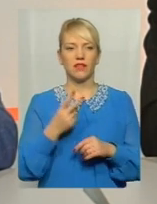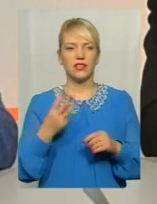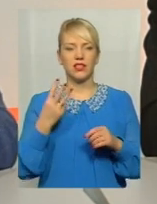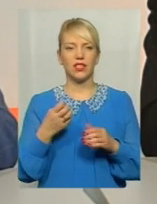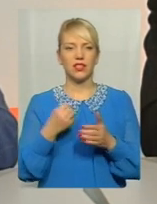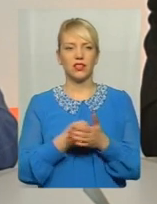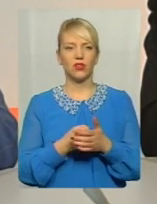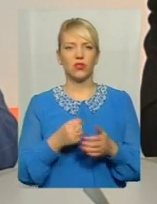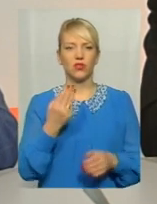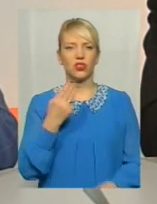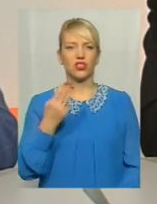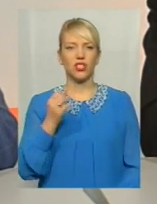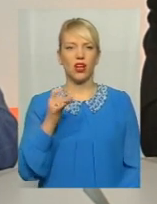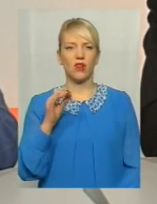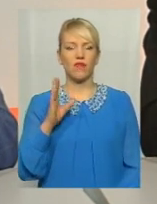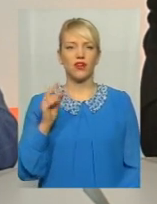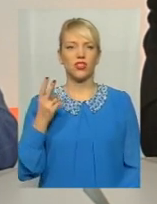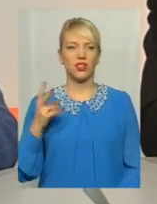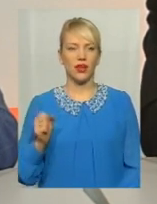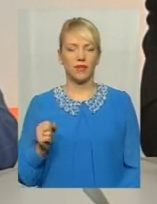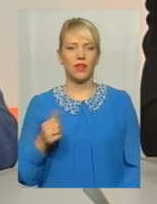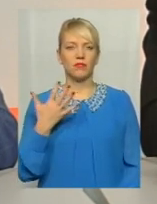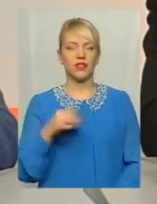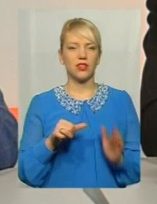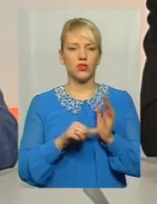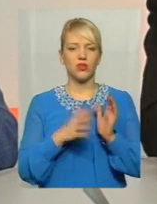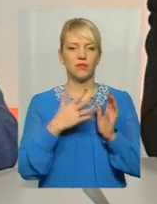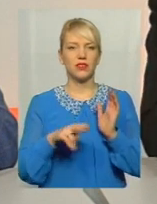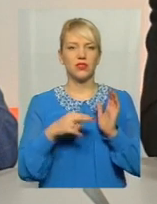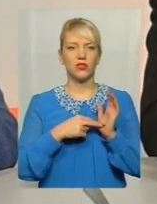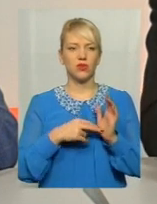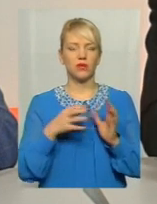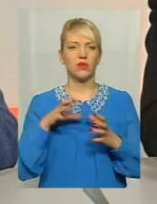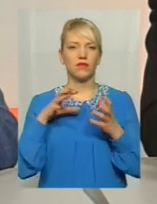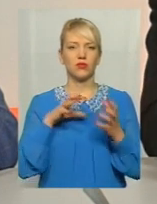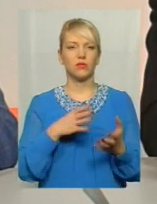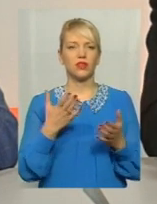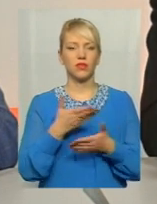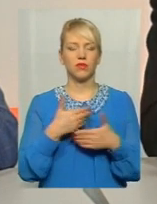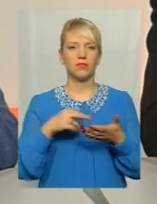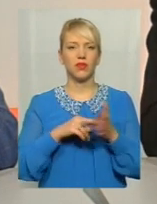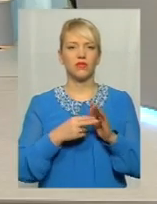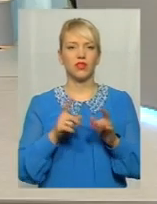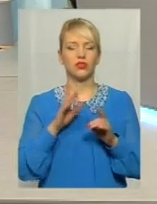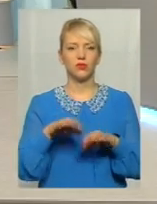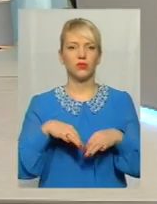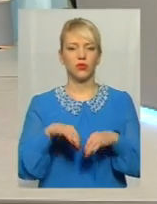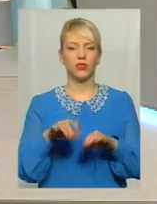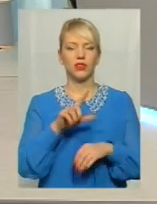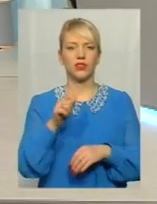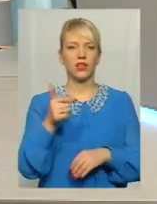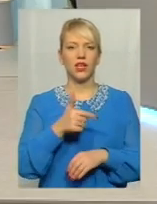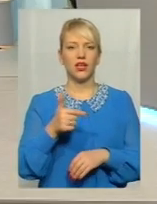23-й до Шаровечки, 56-й, 57-й автобуси, які ми планували, що будуть ходити з Гречан